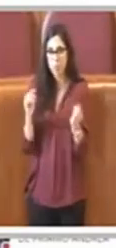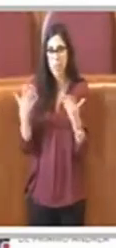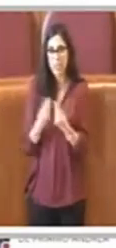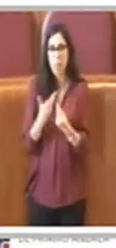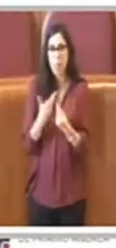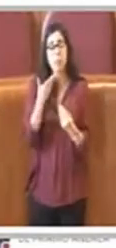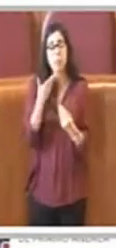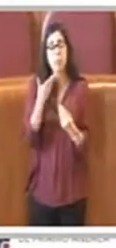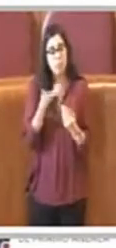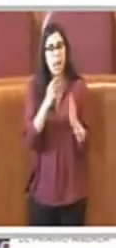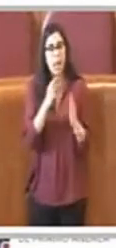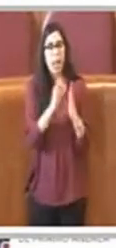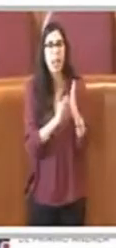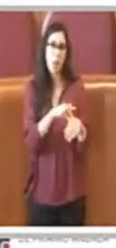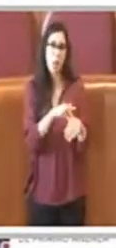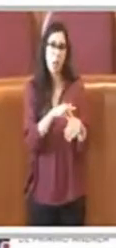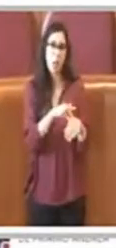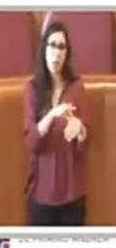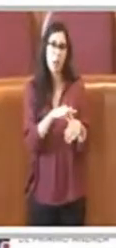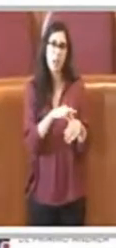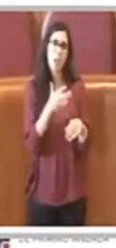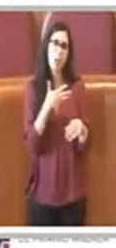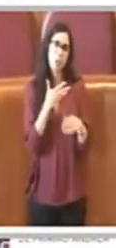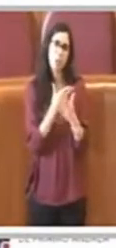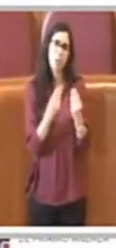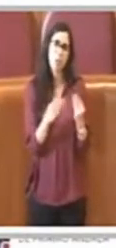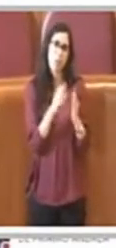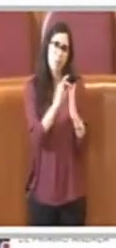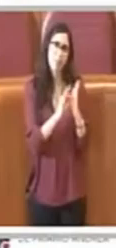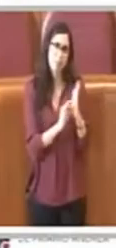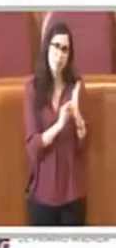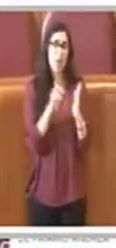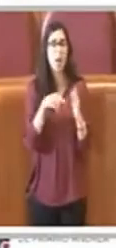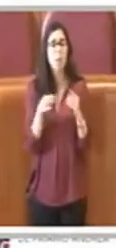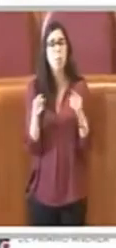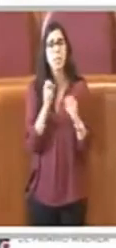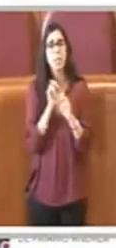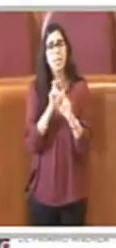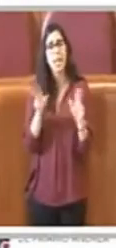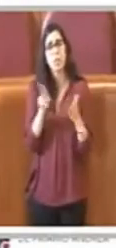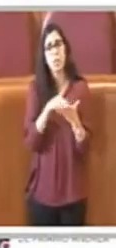guida. Interverrò anche in dichiarazione di voto per esporre altri elementi. Grazie.